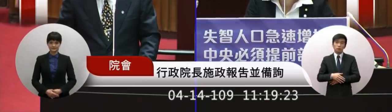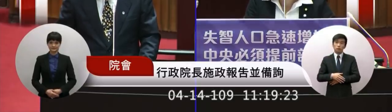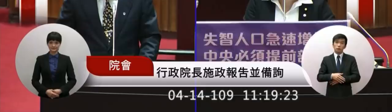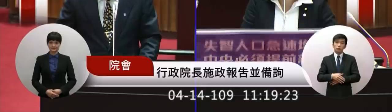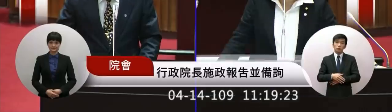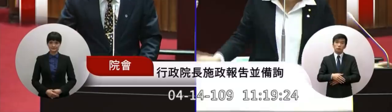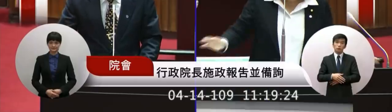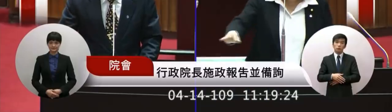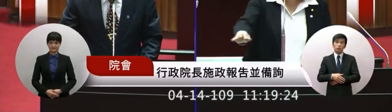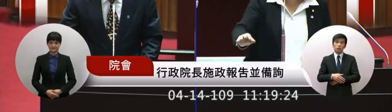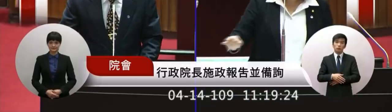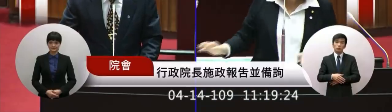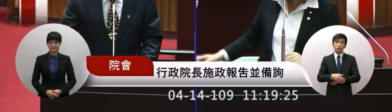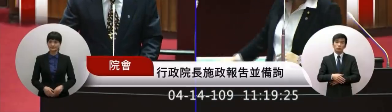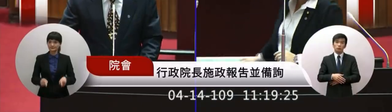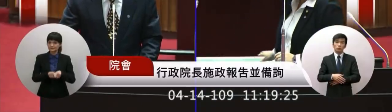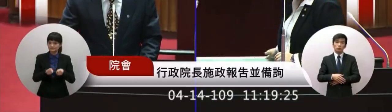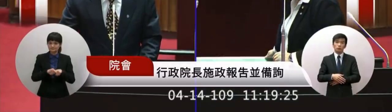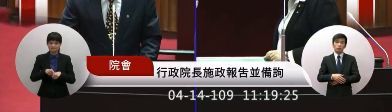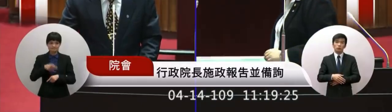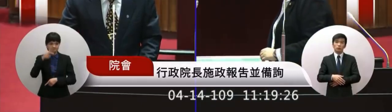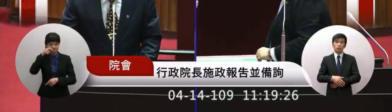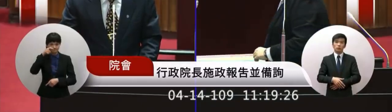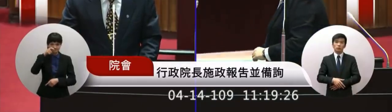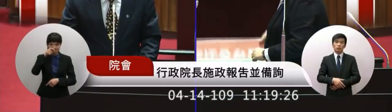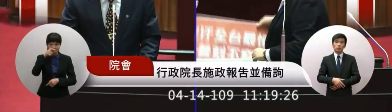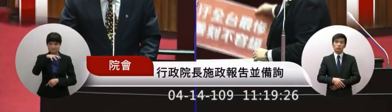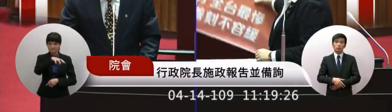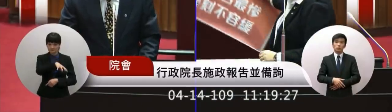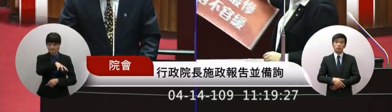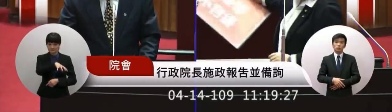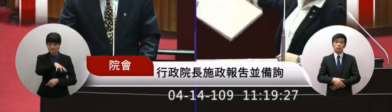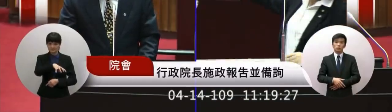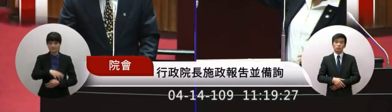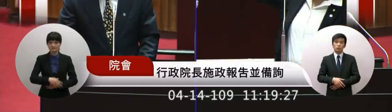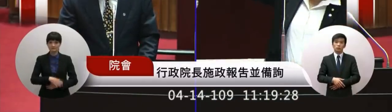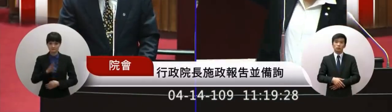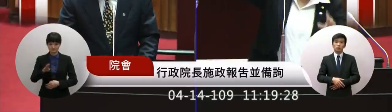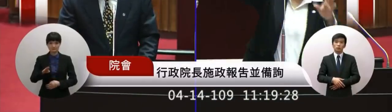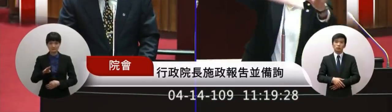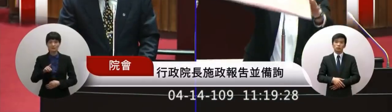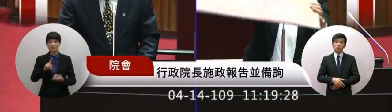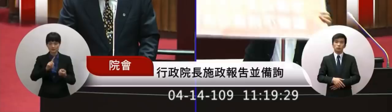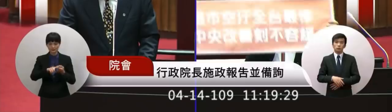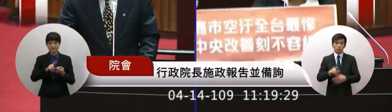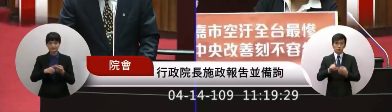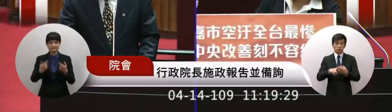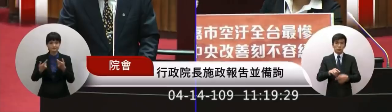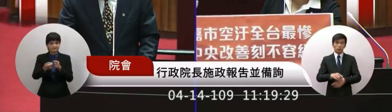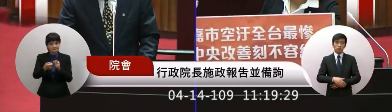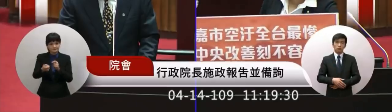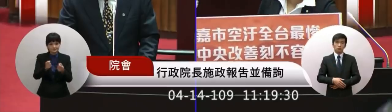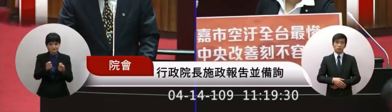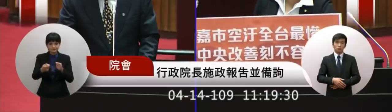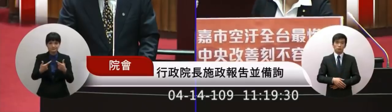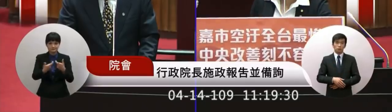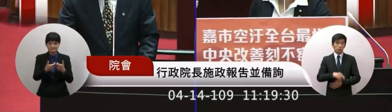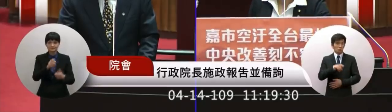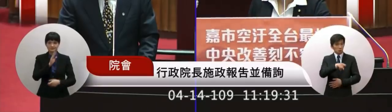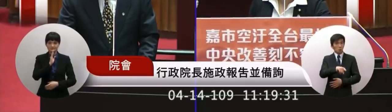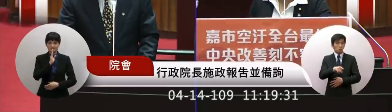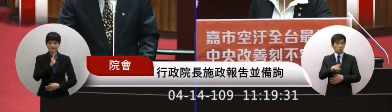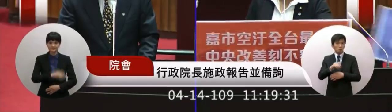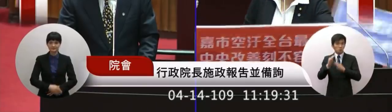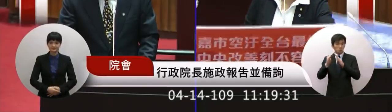長就一般的監測站是在當地是沒中是是當地沒